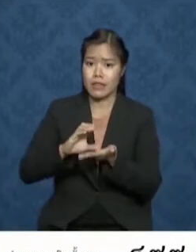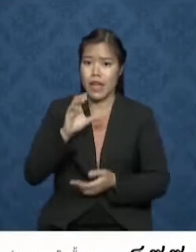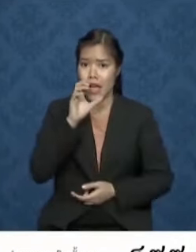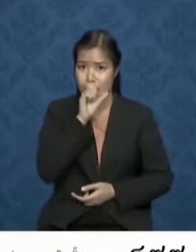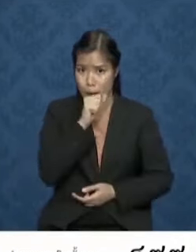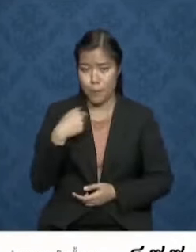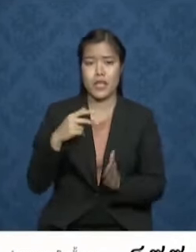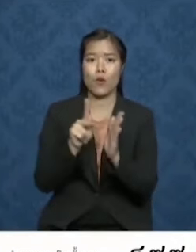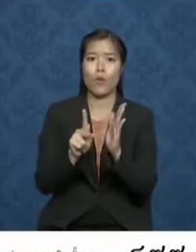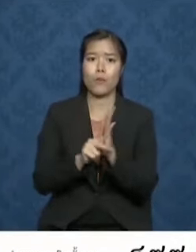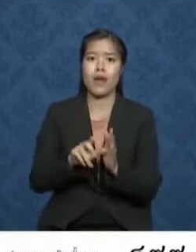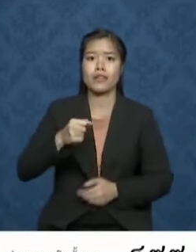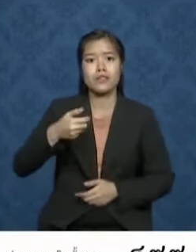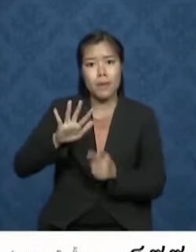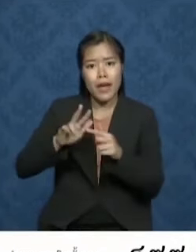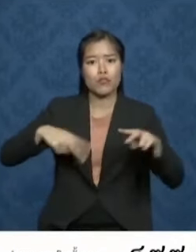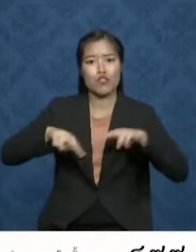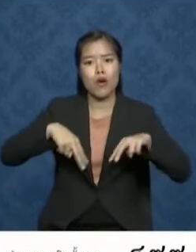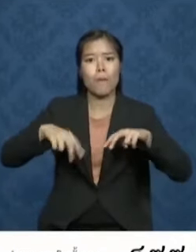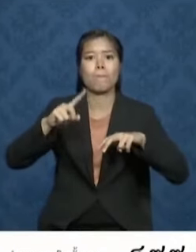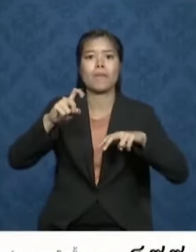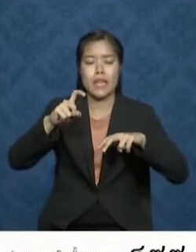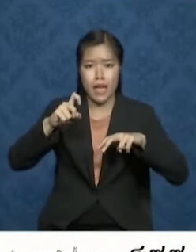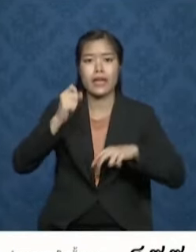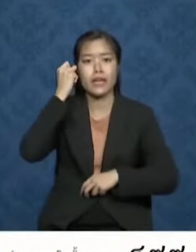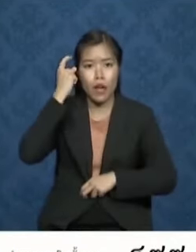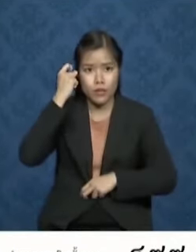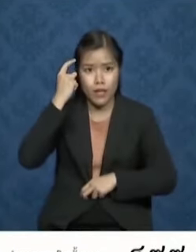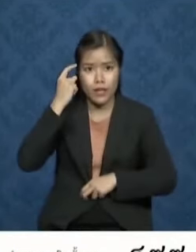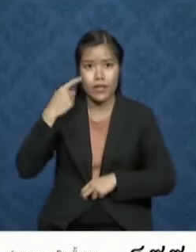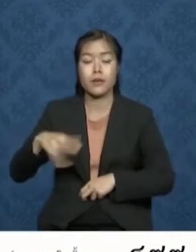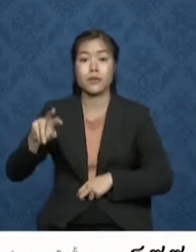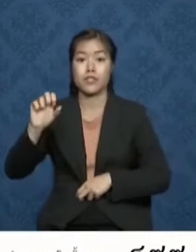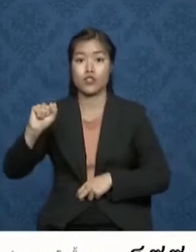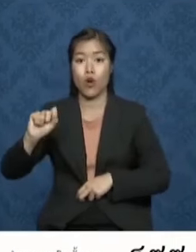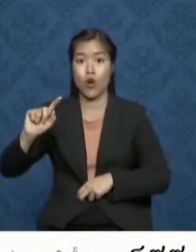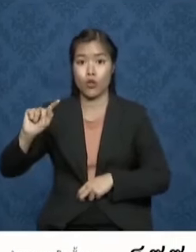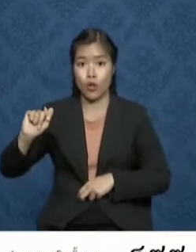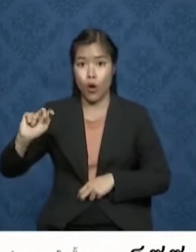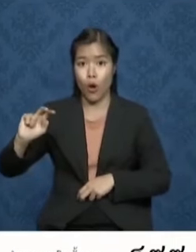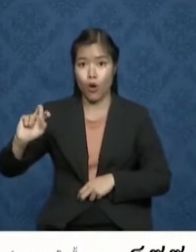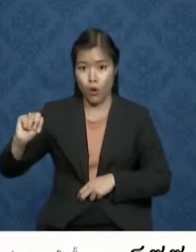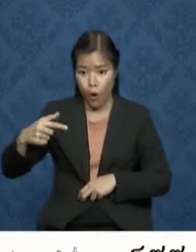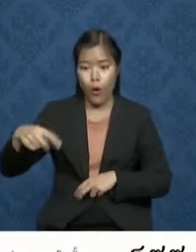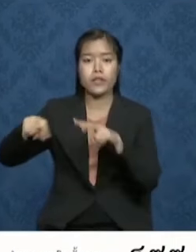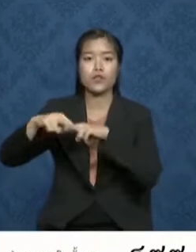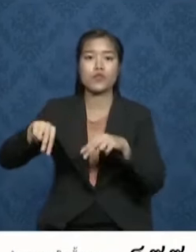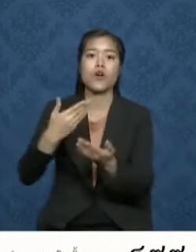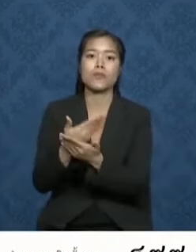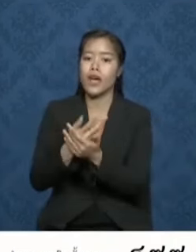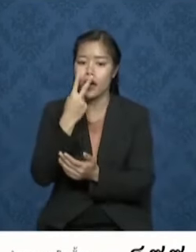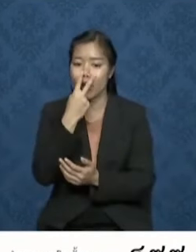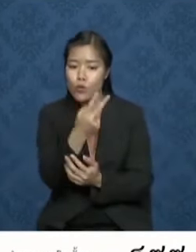สภาเนี่ยไม่สามารถเข้าไปตรวจสอบได้ก็มีแต่สตงที่จะดูได้ว่าค่าใช้จ่ายเนี่ยเป็นไปตาม